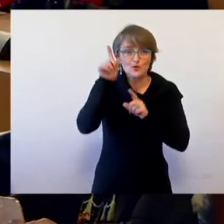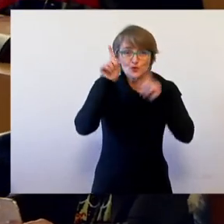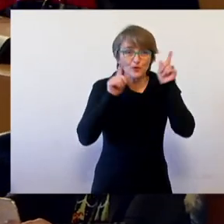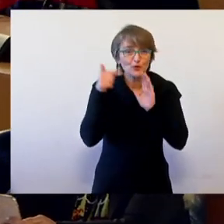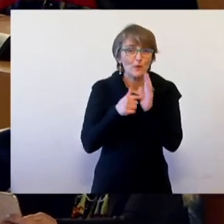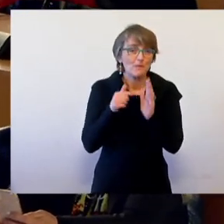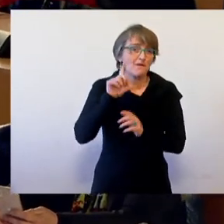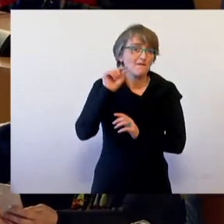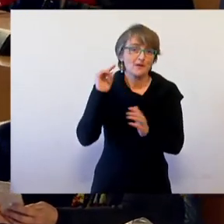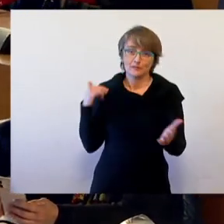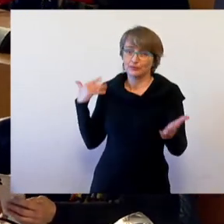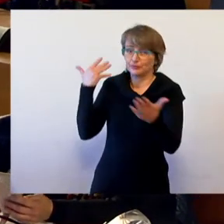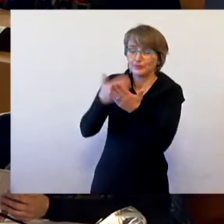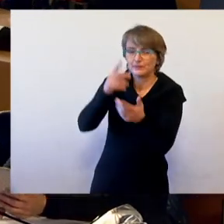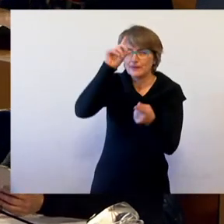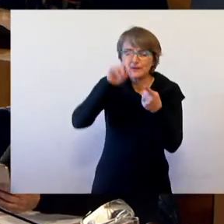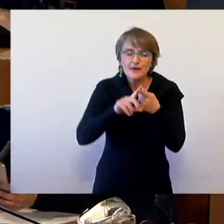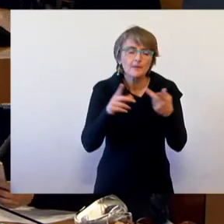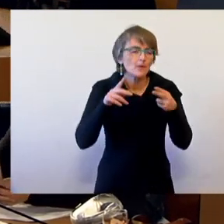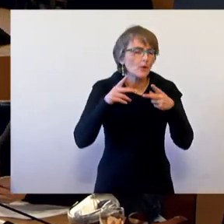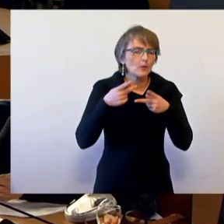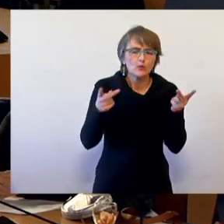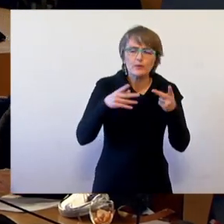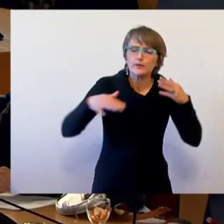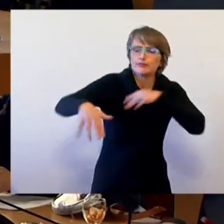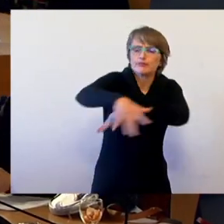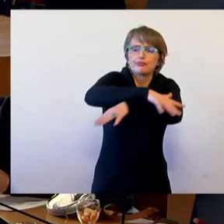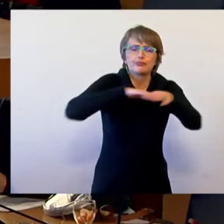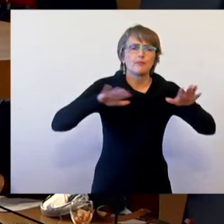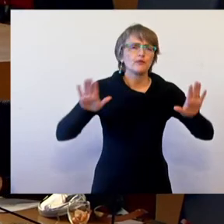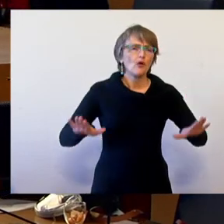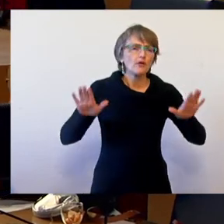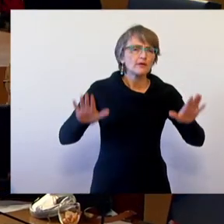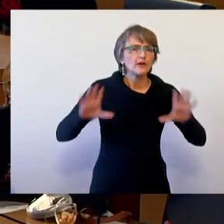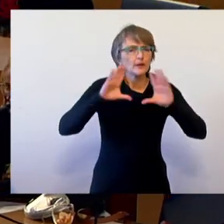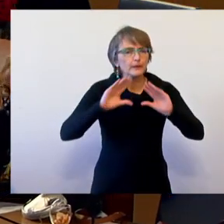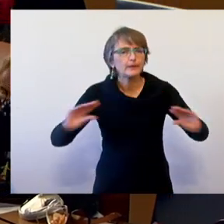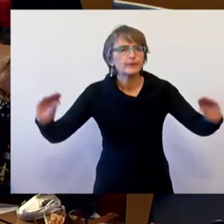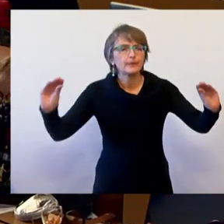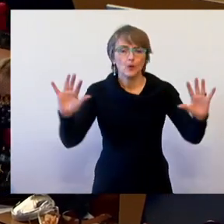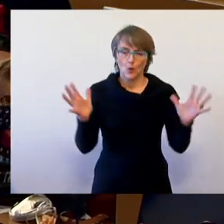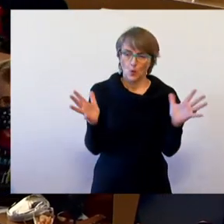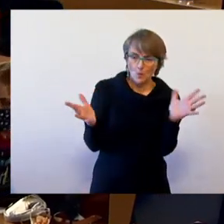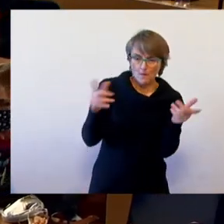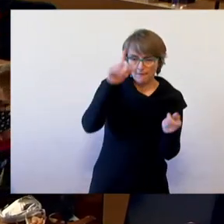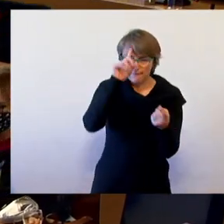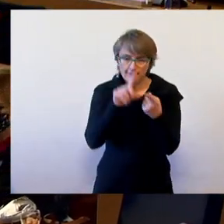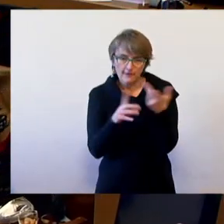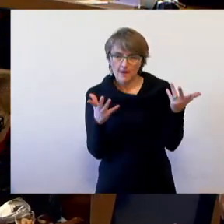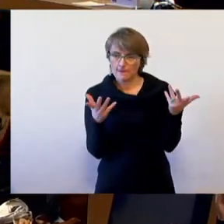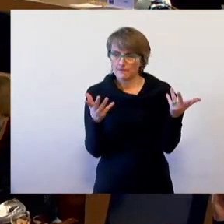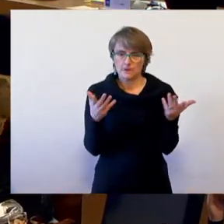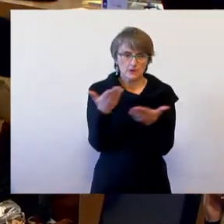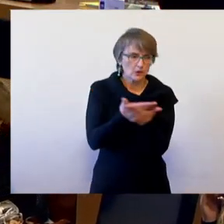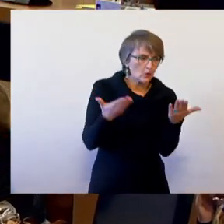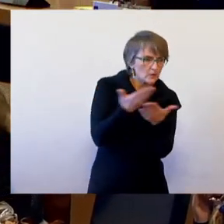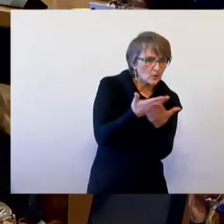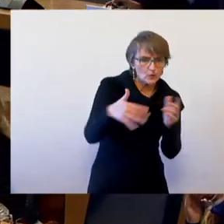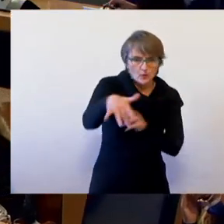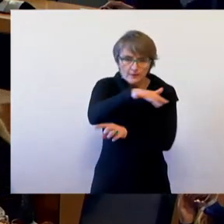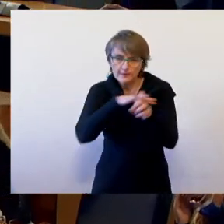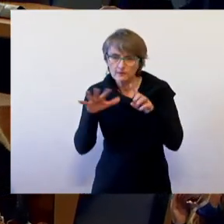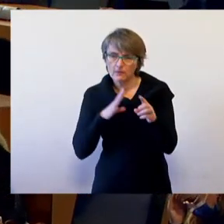2020, une politique en matière de tranquillité publique qui repose évidemment sur la régulation et évidemment bien souvent